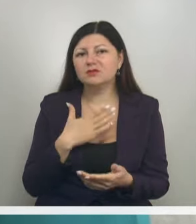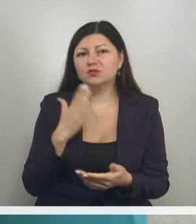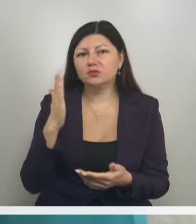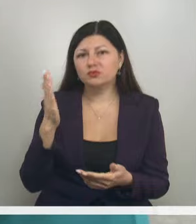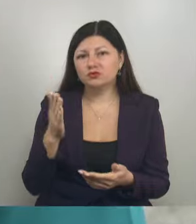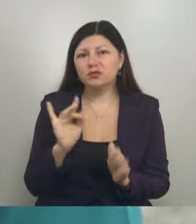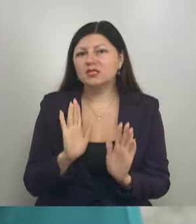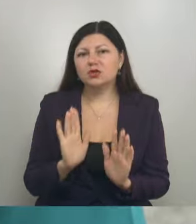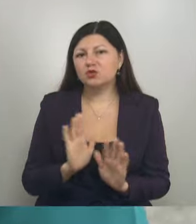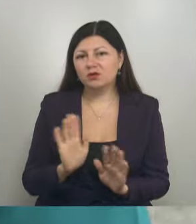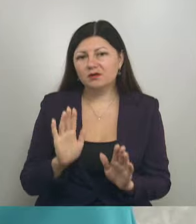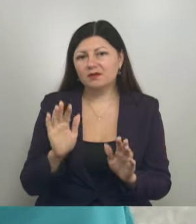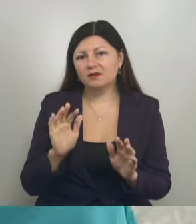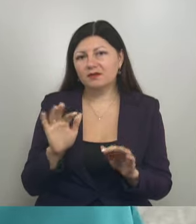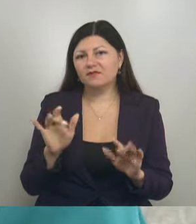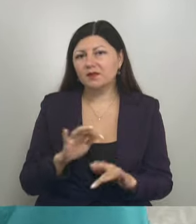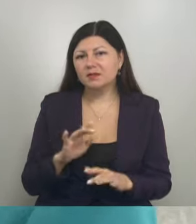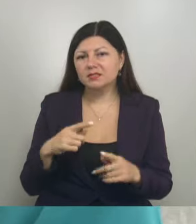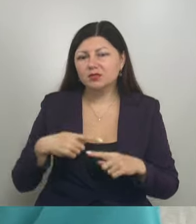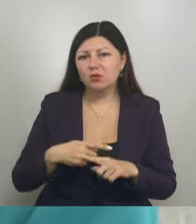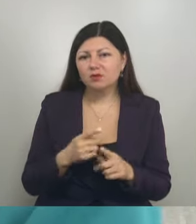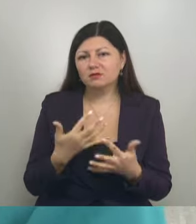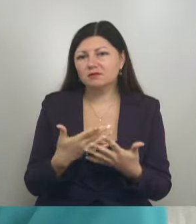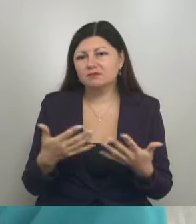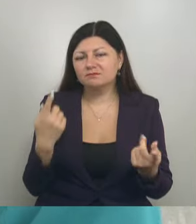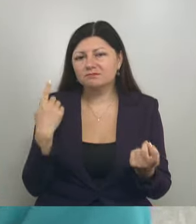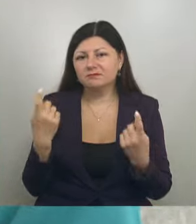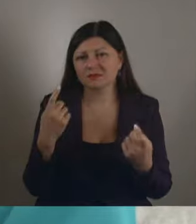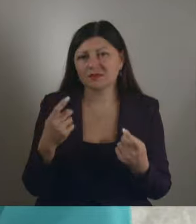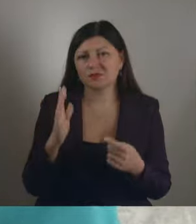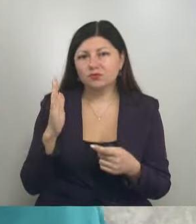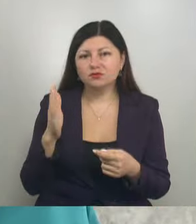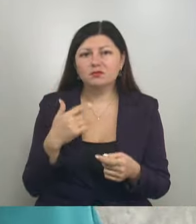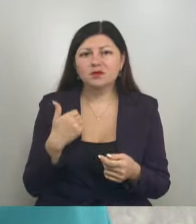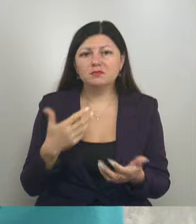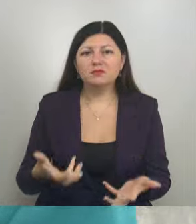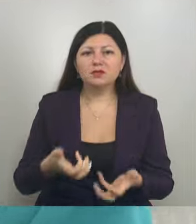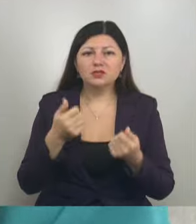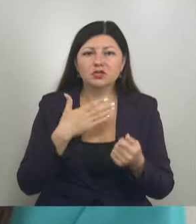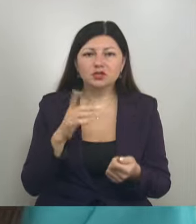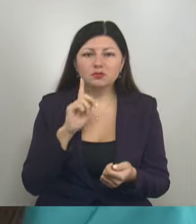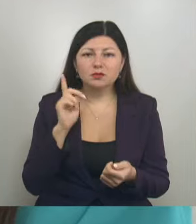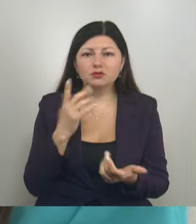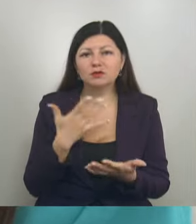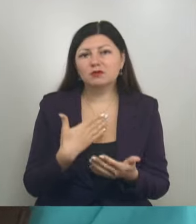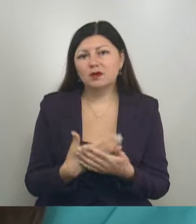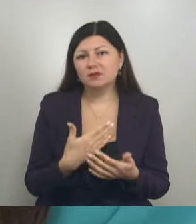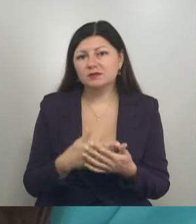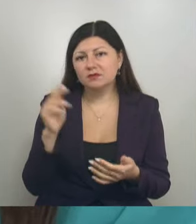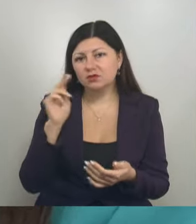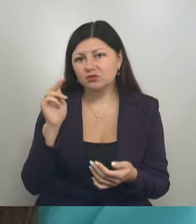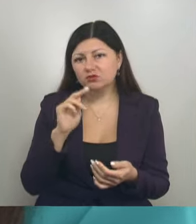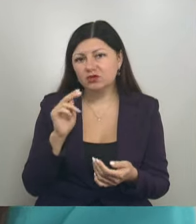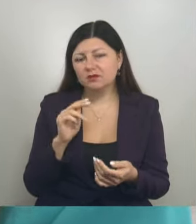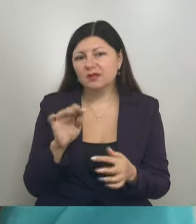только в сфере информационных технологий. И сегодня мы хотим поддержать нашу молодежь, которая уже активно изучает